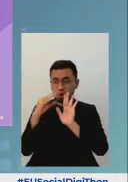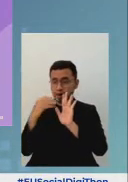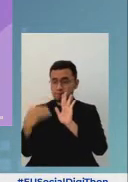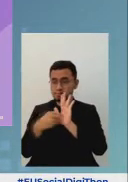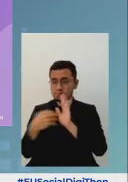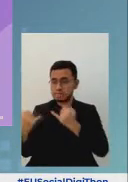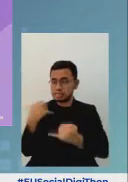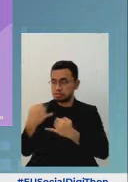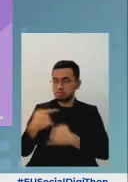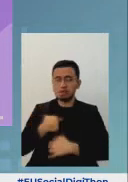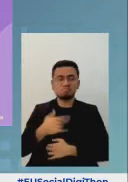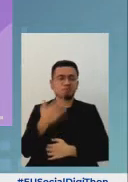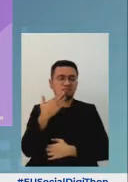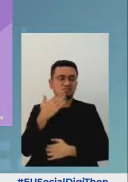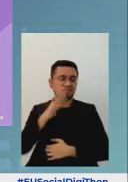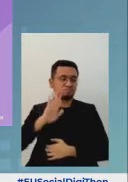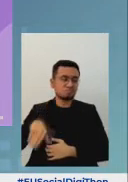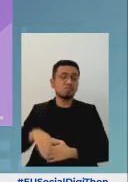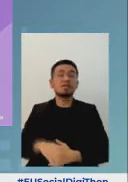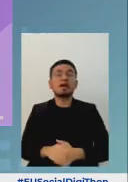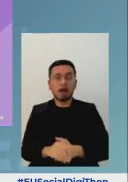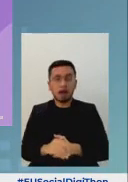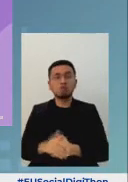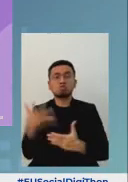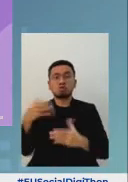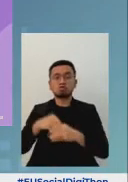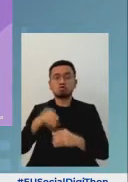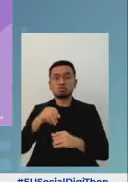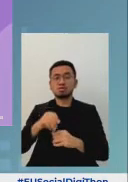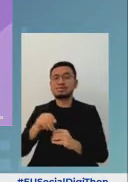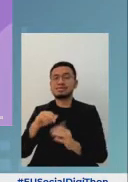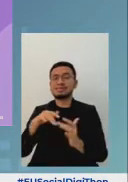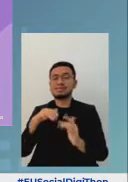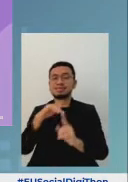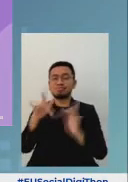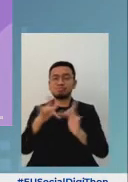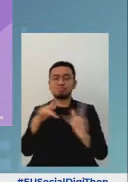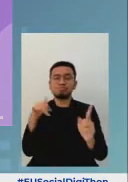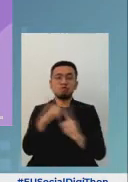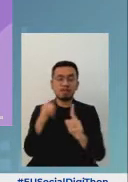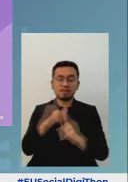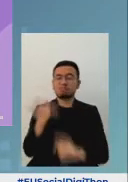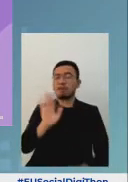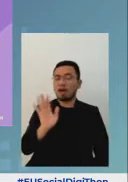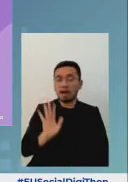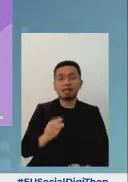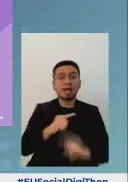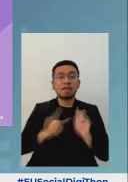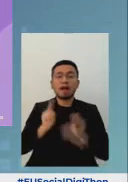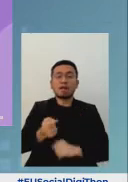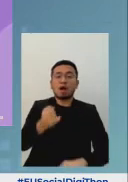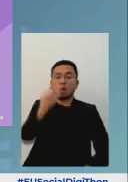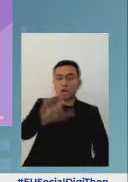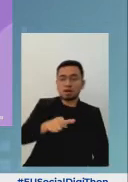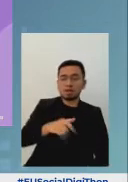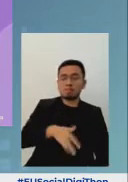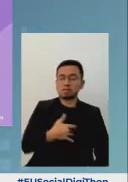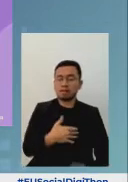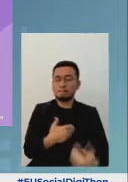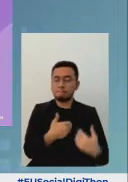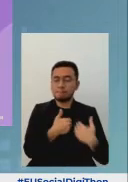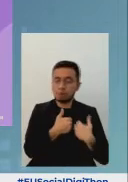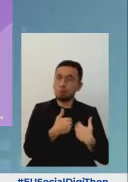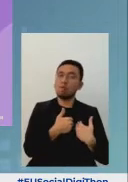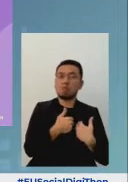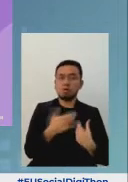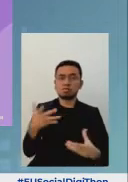ketika itu dianggap menyakitkan, maka itu bisa dianggap sebagai cyberbullying. Gitu. Dan pastinya gara-gara dia